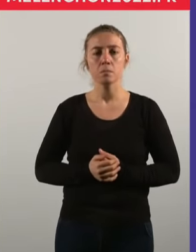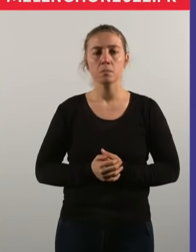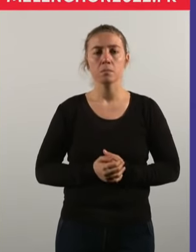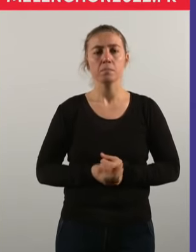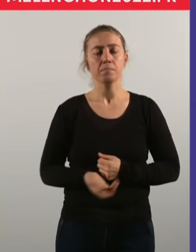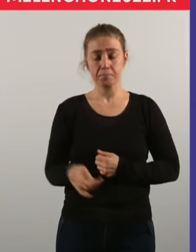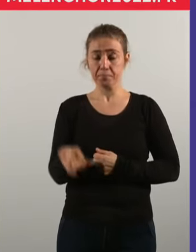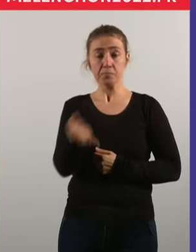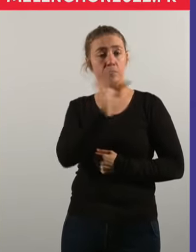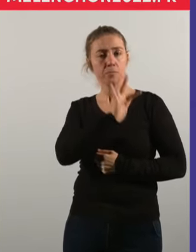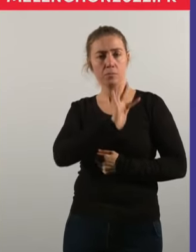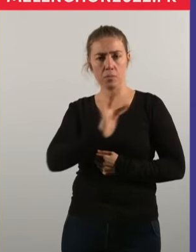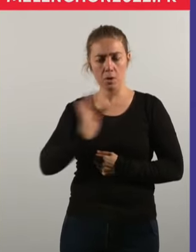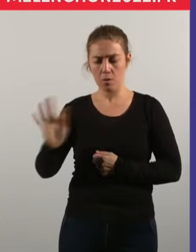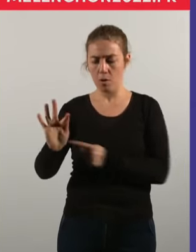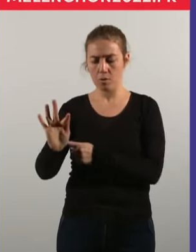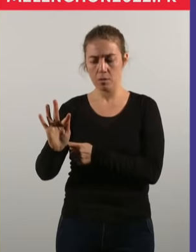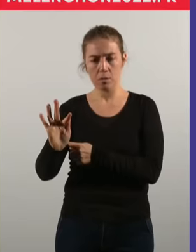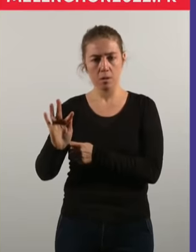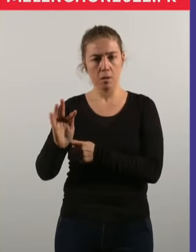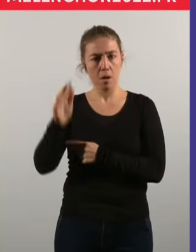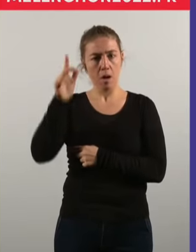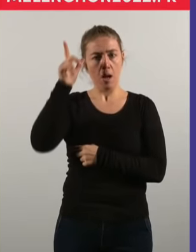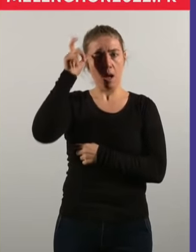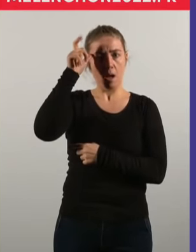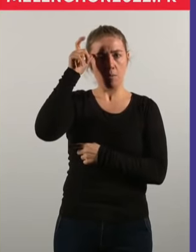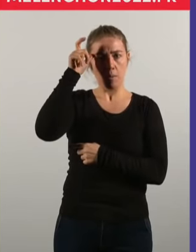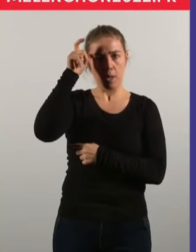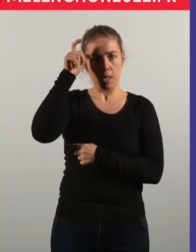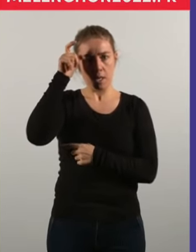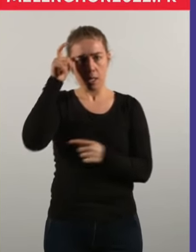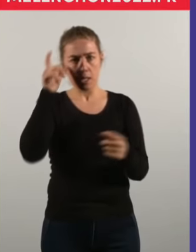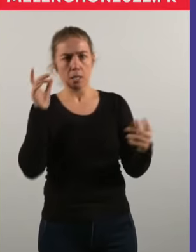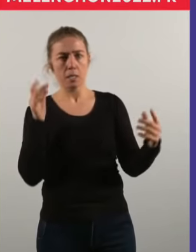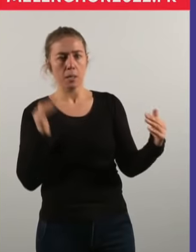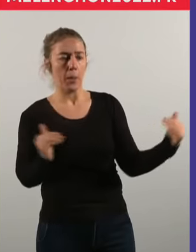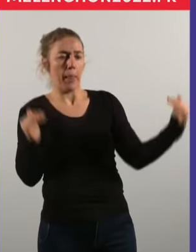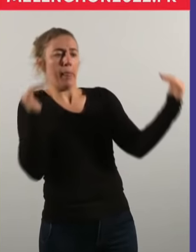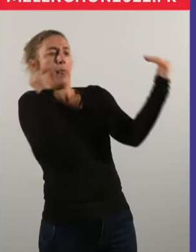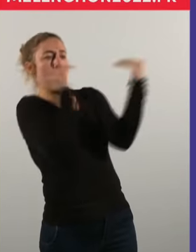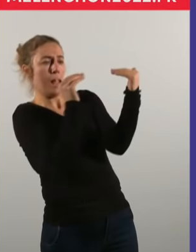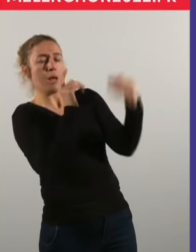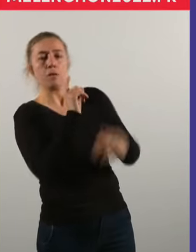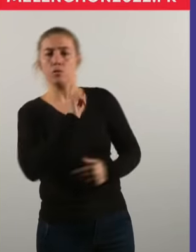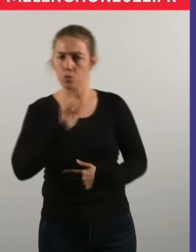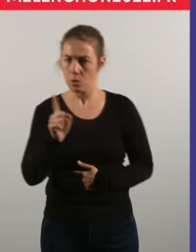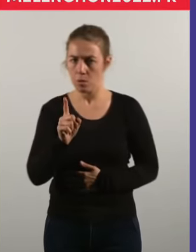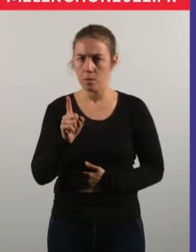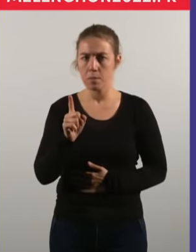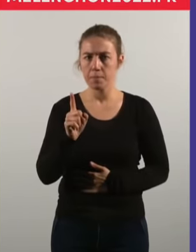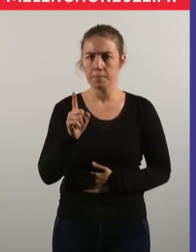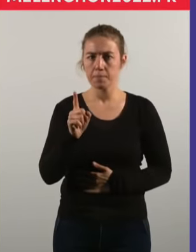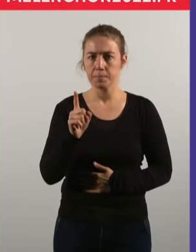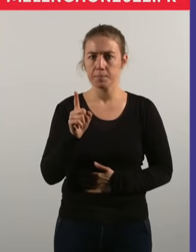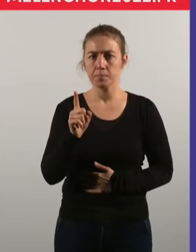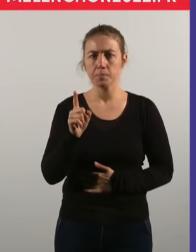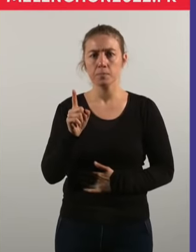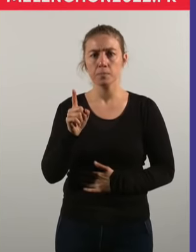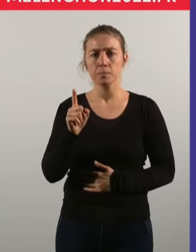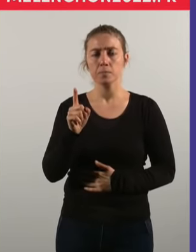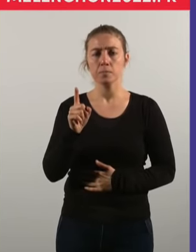La France devenant une république non alignée, vous verrez qu'elle sera capable de